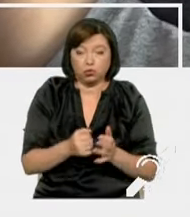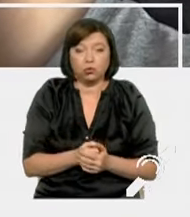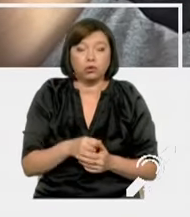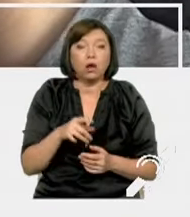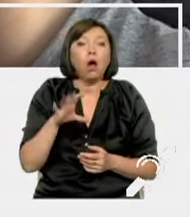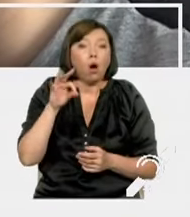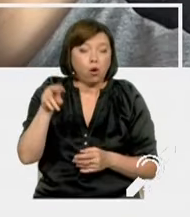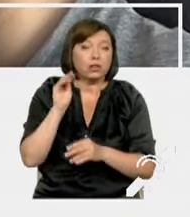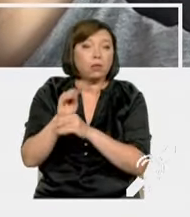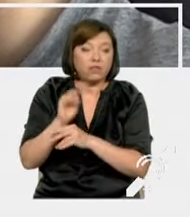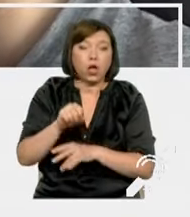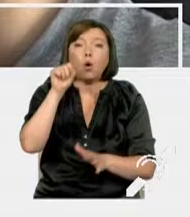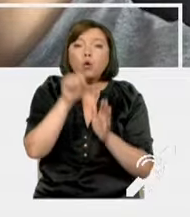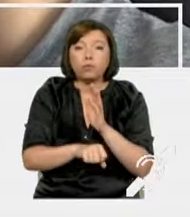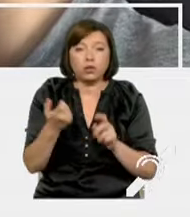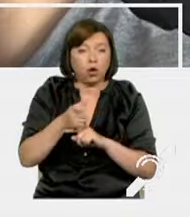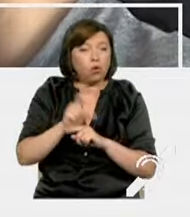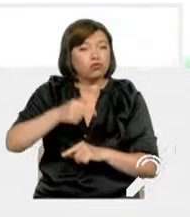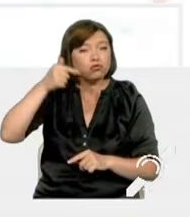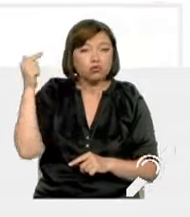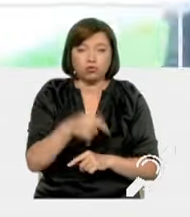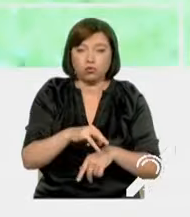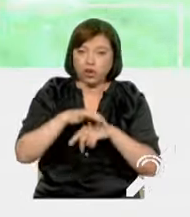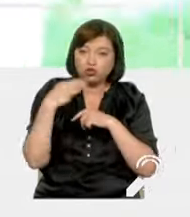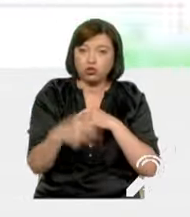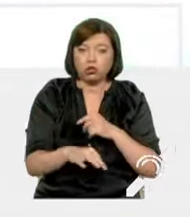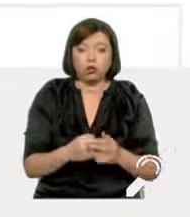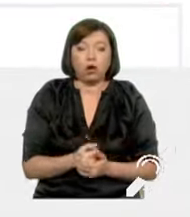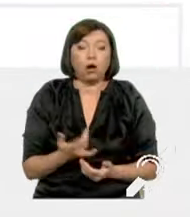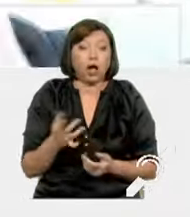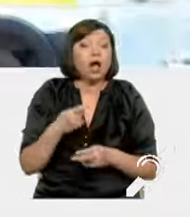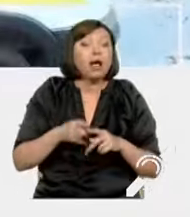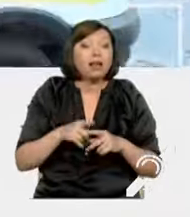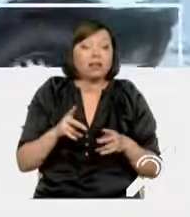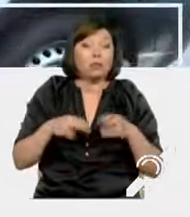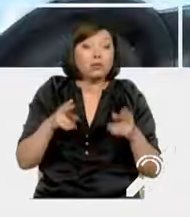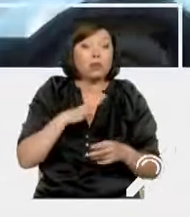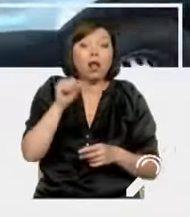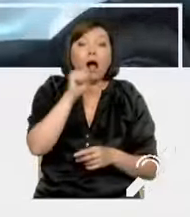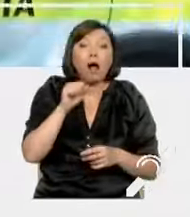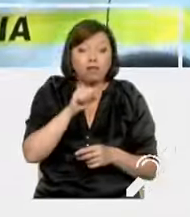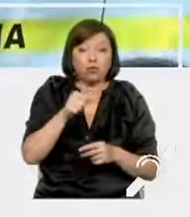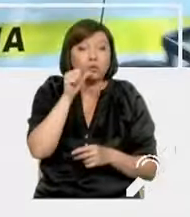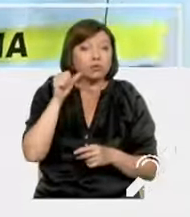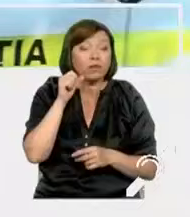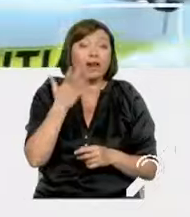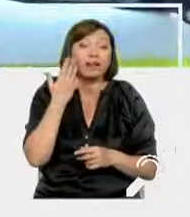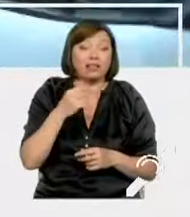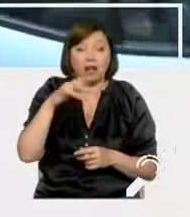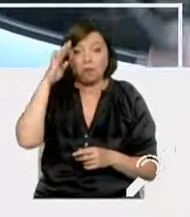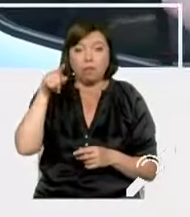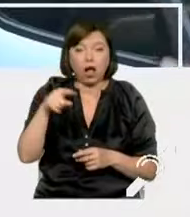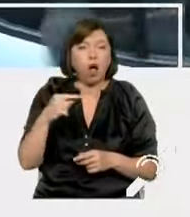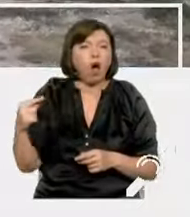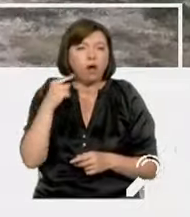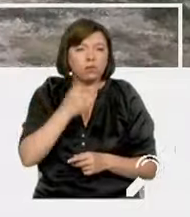inculpatul este învinuit de omor săvârșit cu o deosebită cruzime crima s a produs în luna ust anului trecut după ce tânărul s